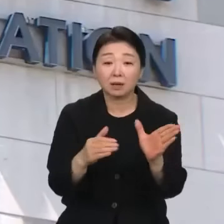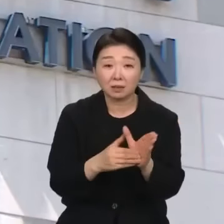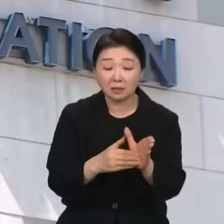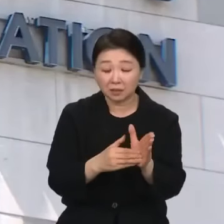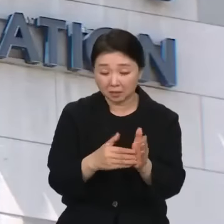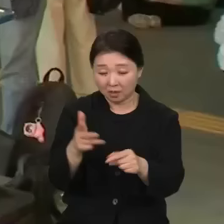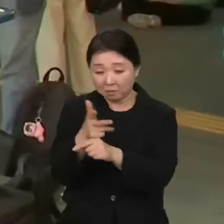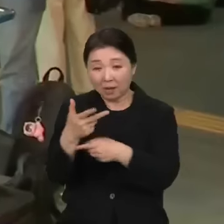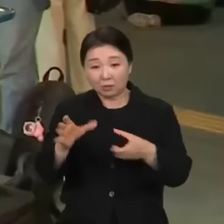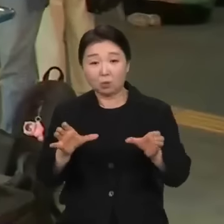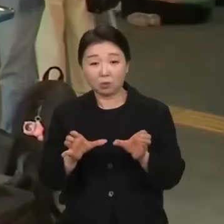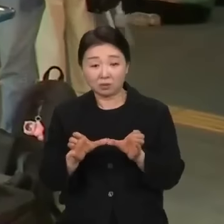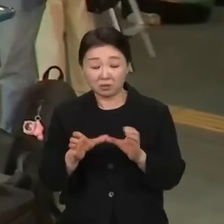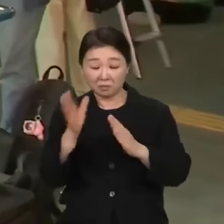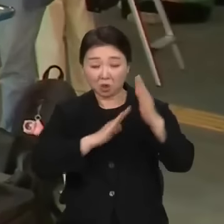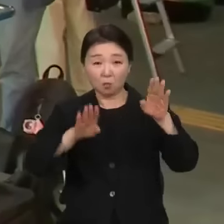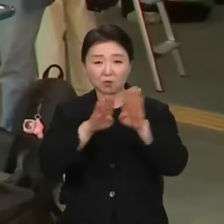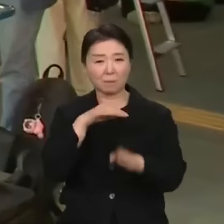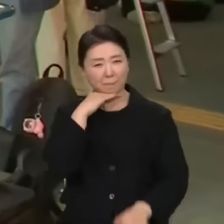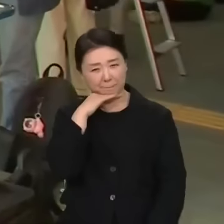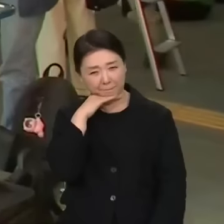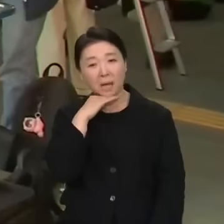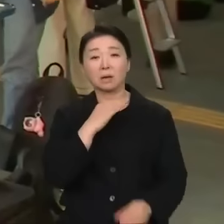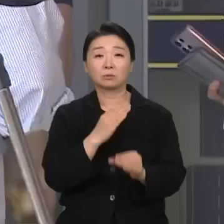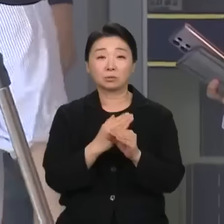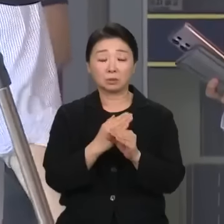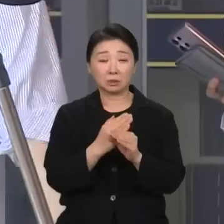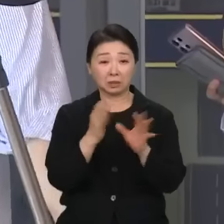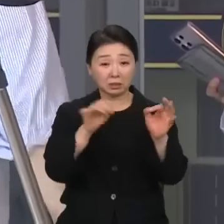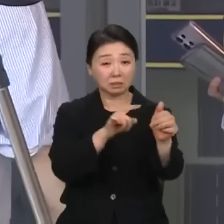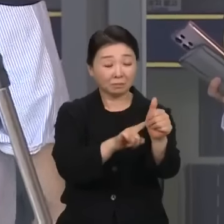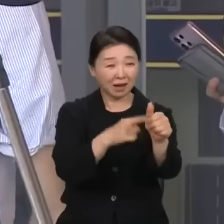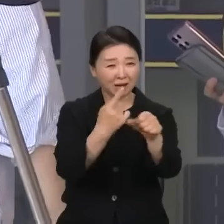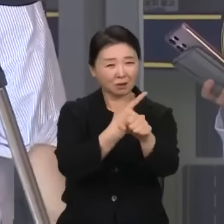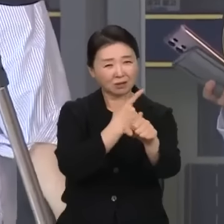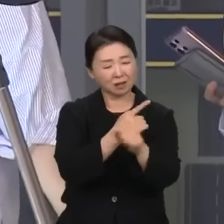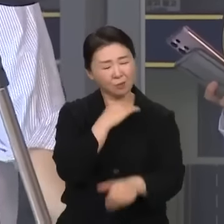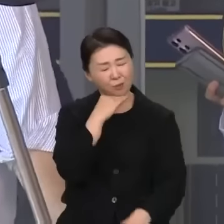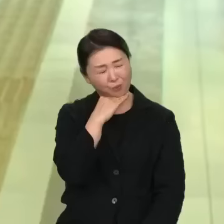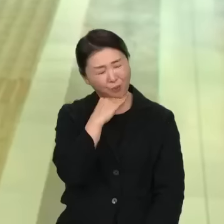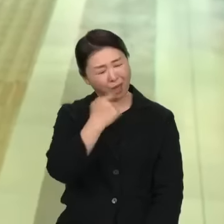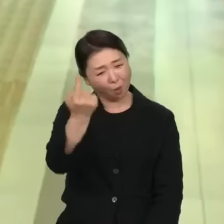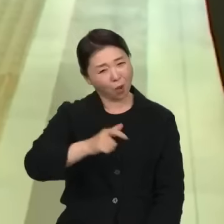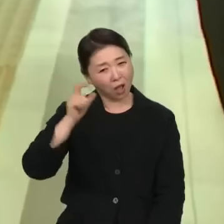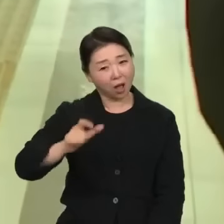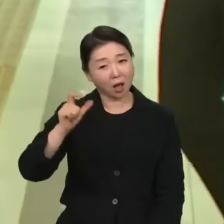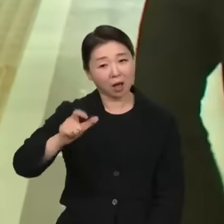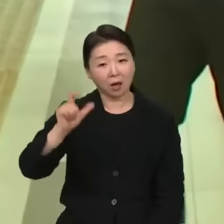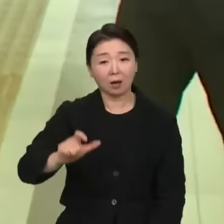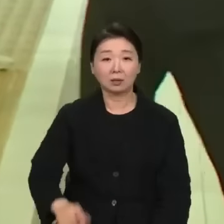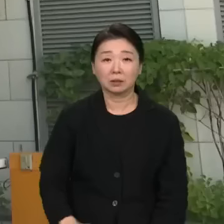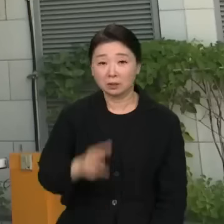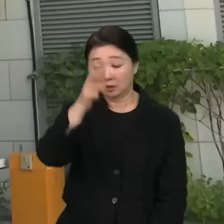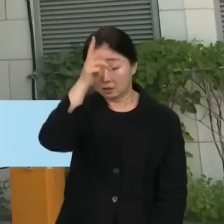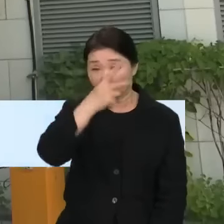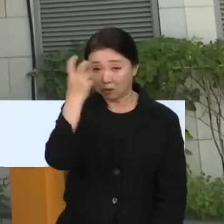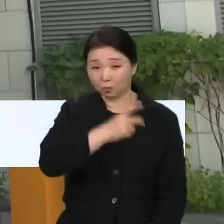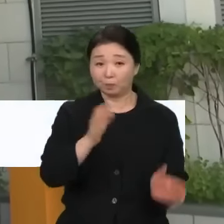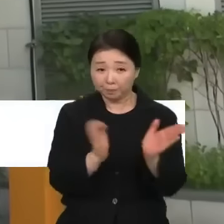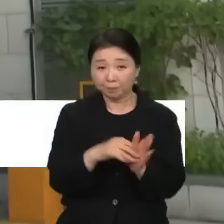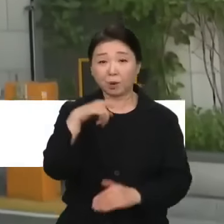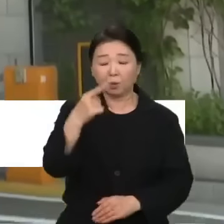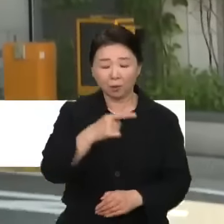취재진은 경찰서 정문에 모였습니다. 하지만 김 씨는 6시간 넘게 나오지 않았습니다. 경찰은 조사가